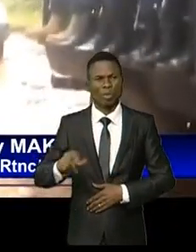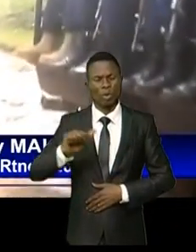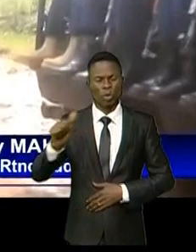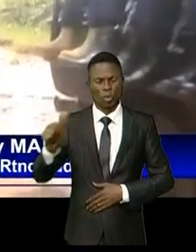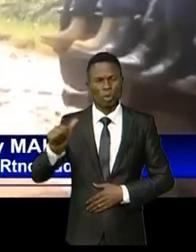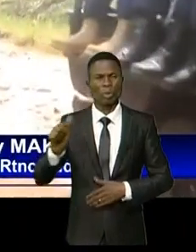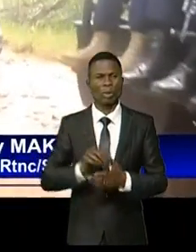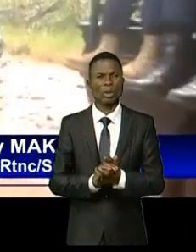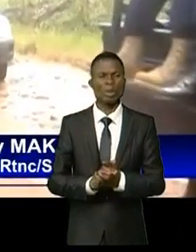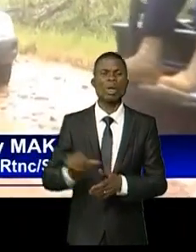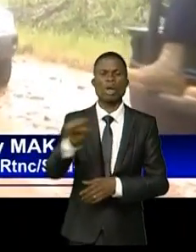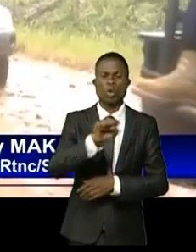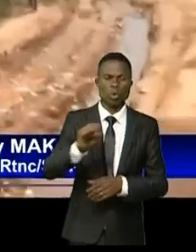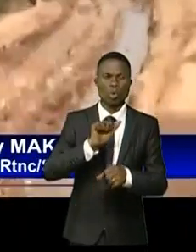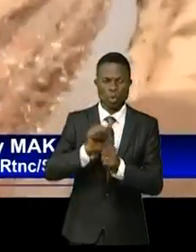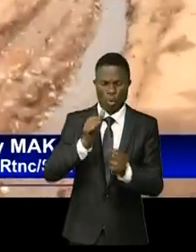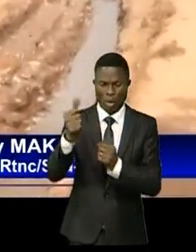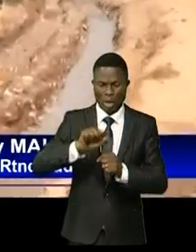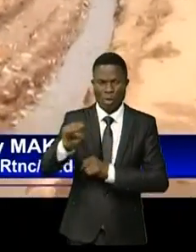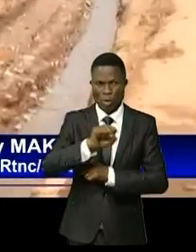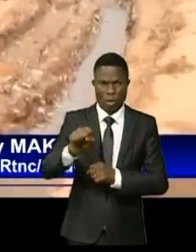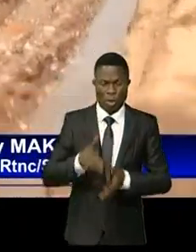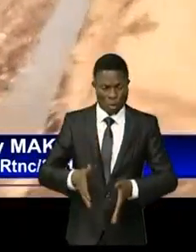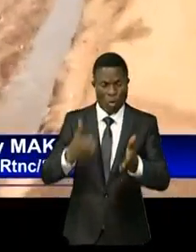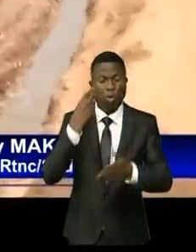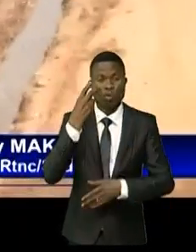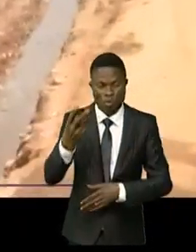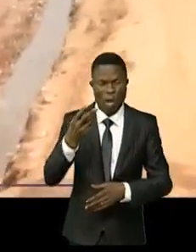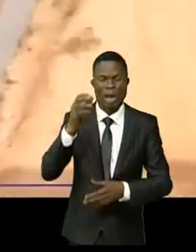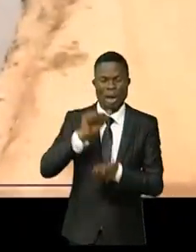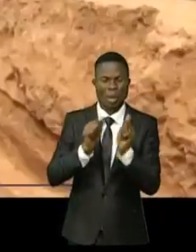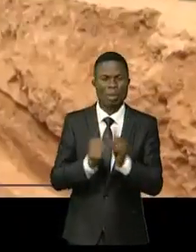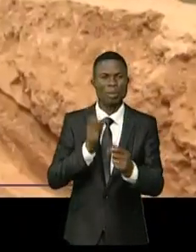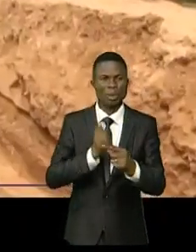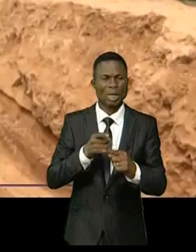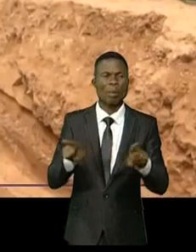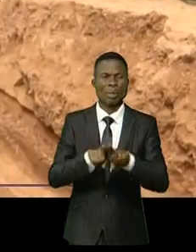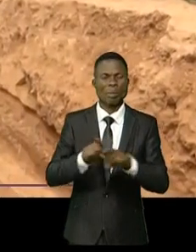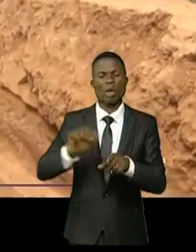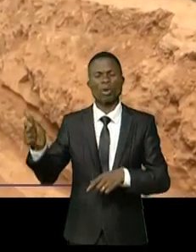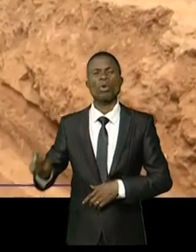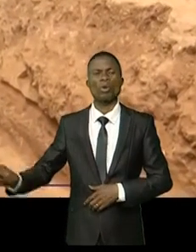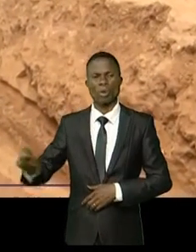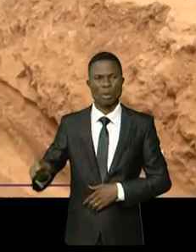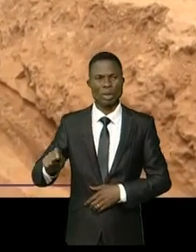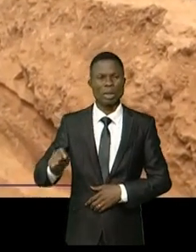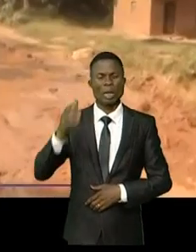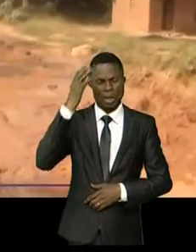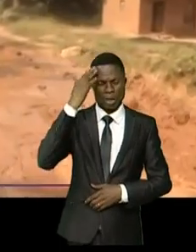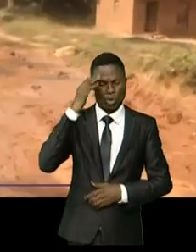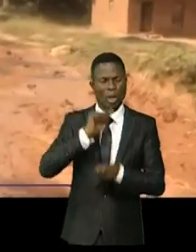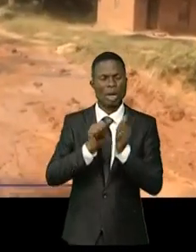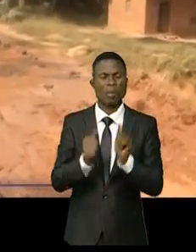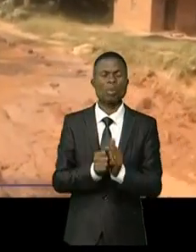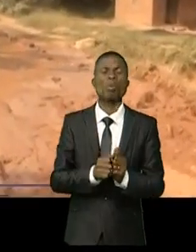Abidjan rouler lui-même avec sa Jeep sur cette route comme il le fait dans d'autres territoires afin de se rendre compte de